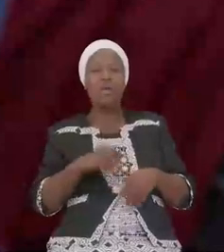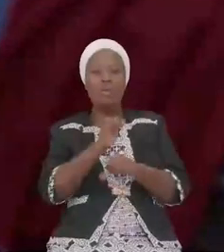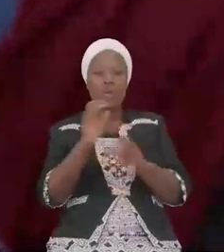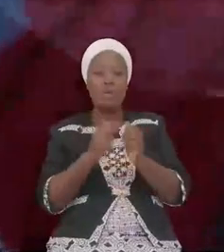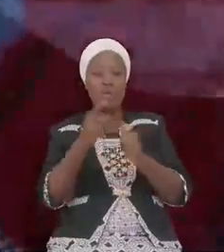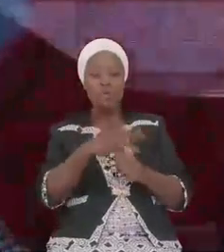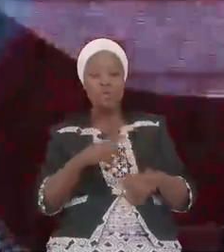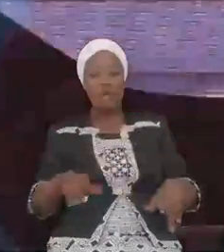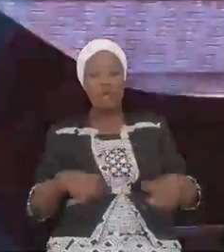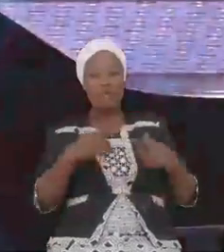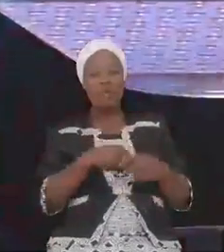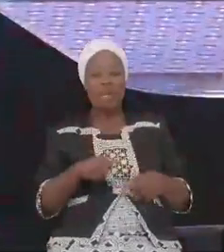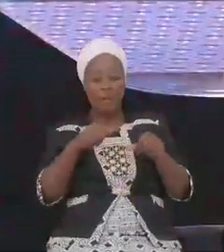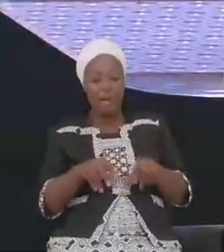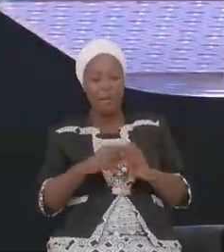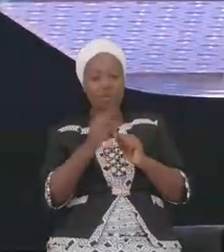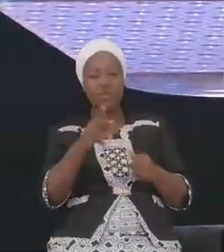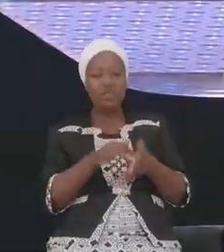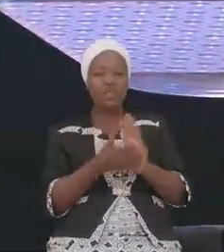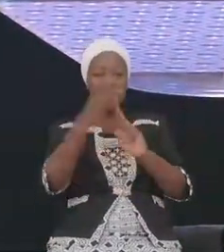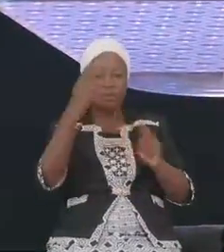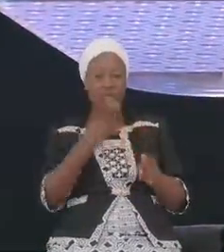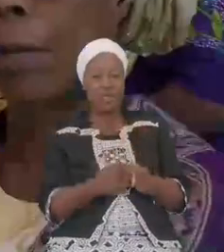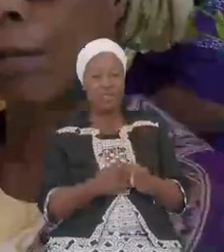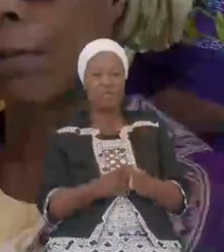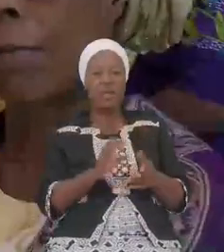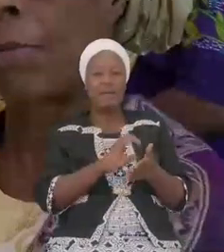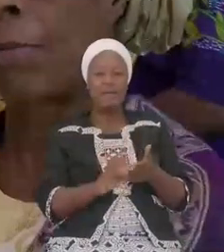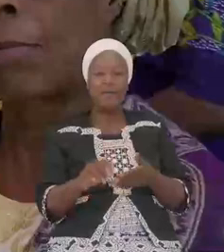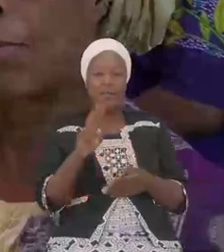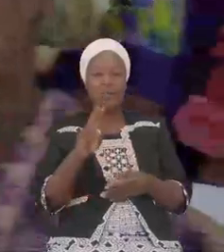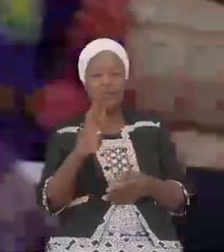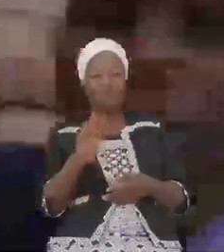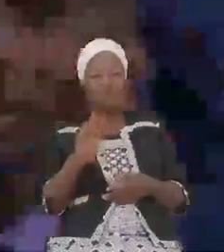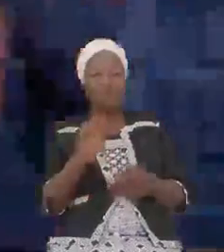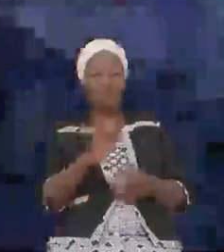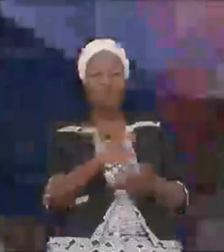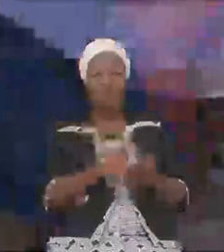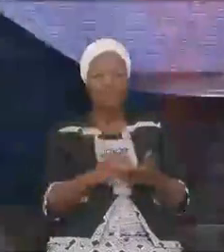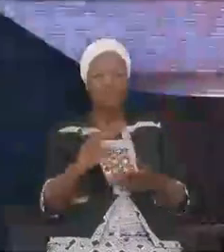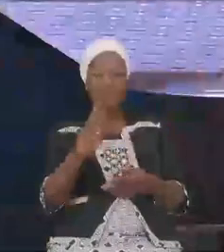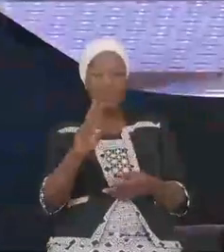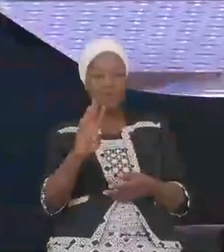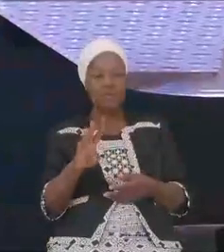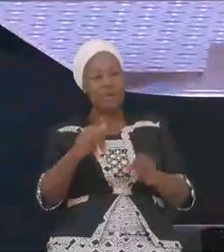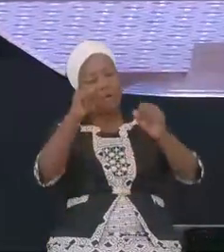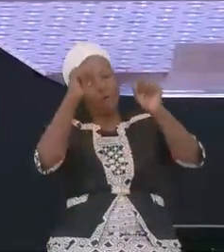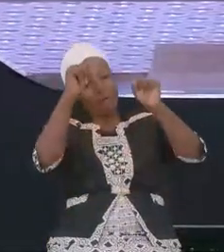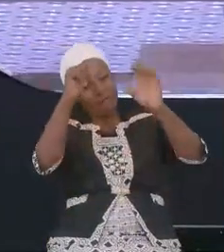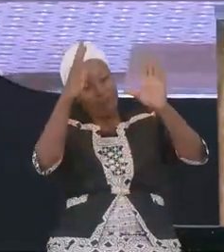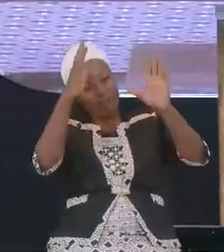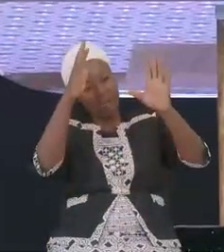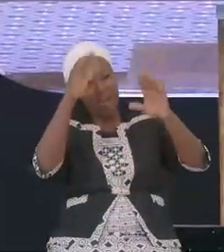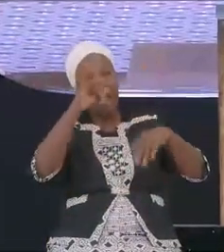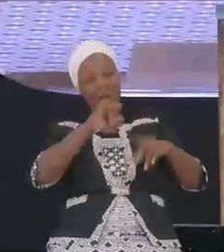et tu demeures pour le Seigneur au nom de Jésus-Christ. Verset 24. Père, je veux